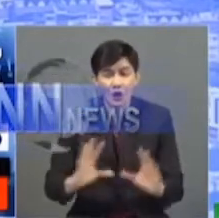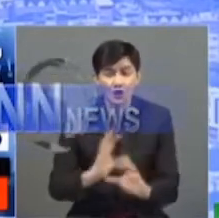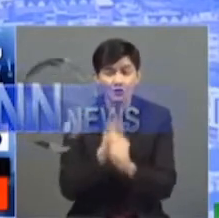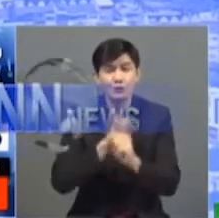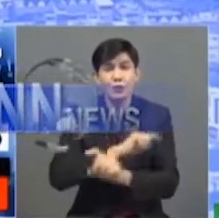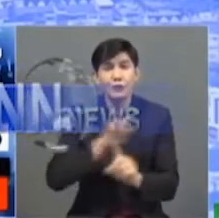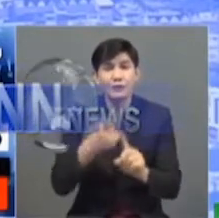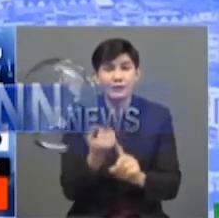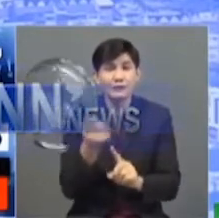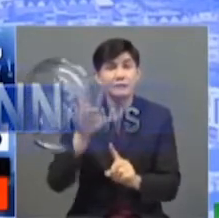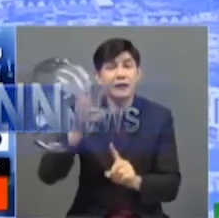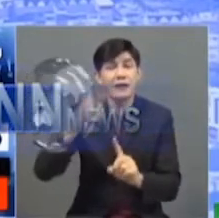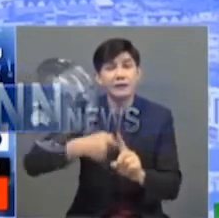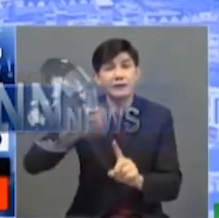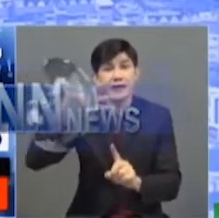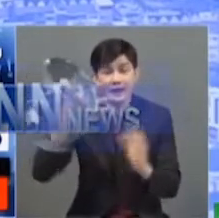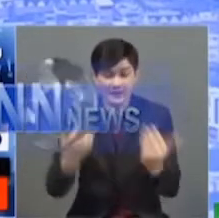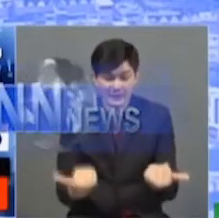3,433 ร้านค่ะ